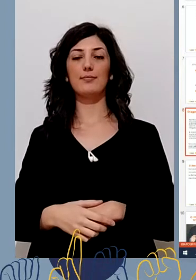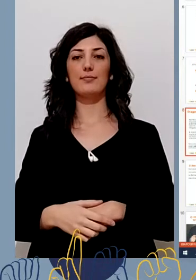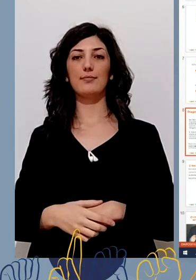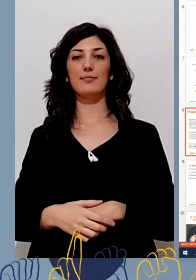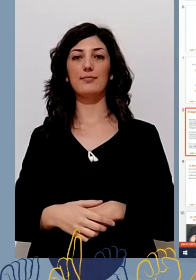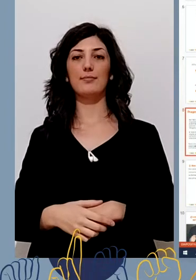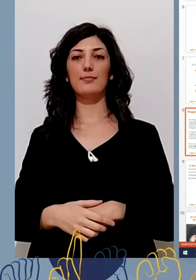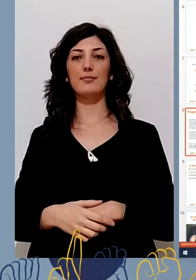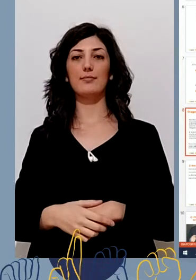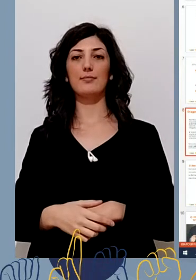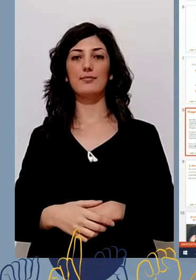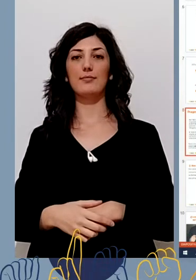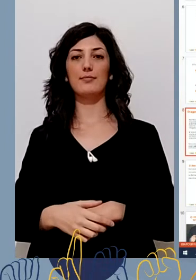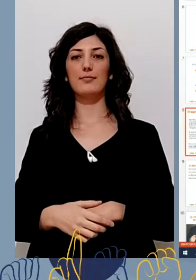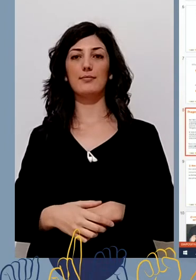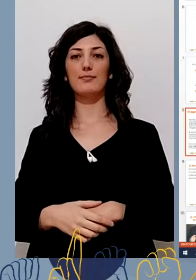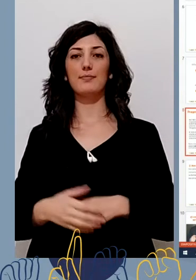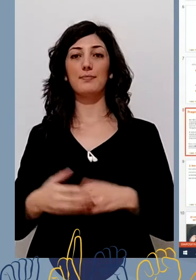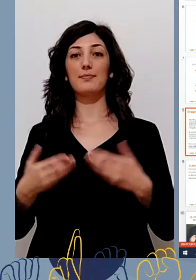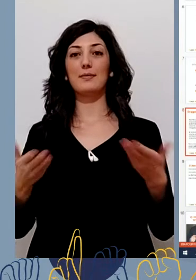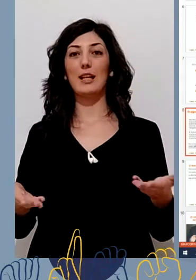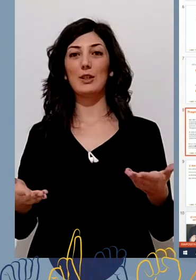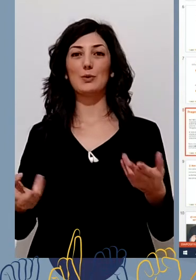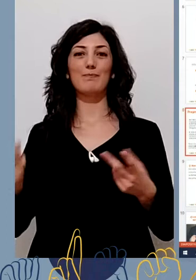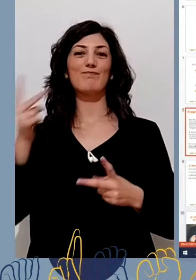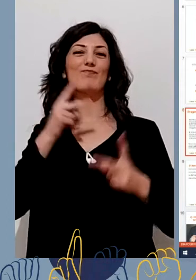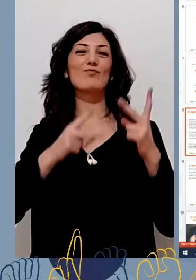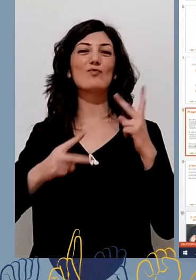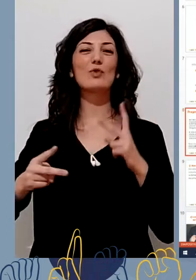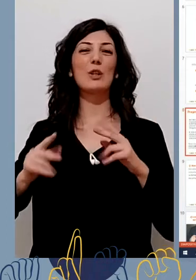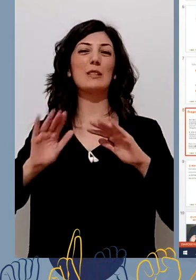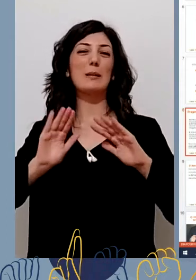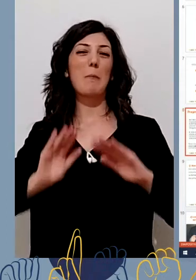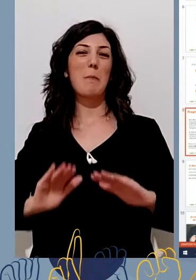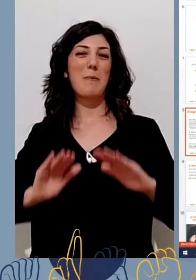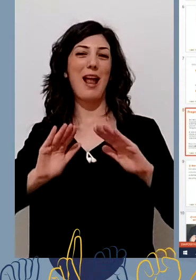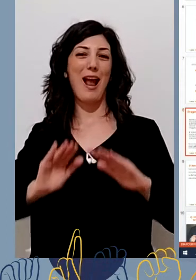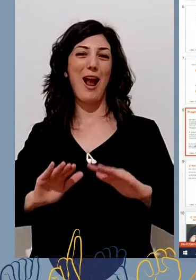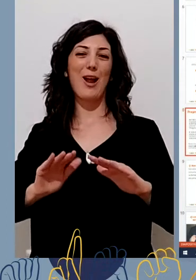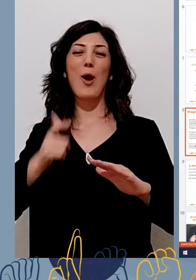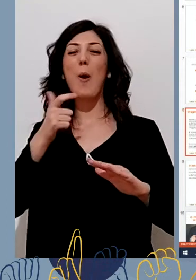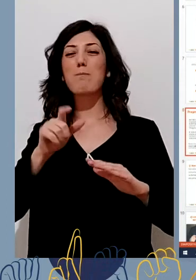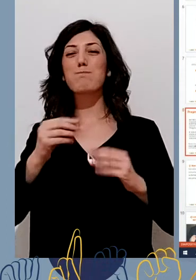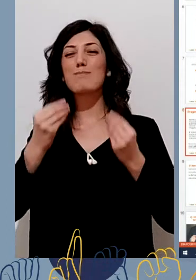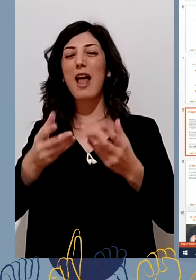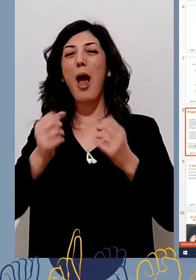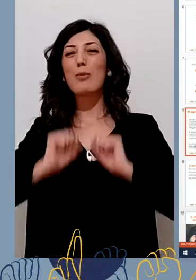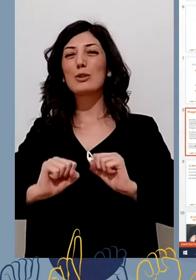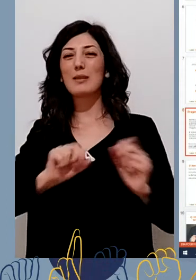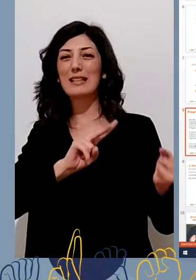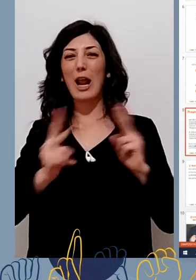Allora, adesso cerco di andare un po' più piano per permettere la traduzione. Purtroppo abbiamo